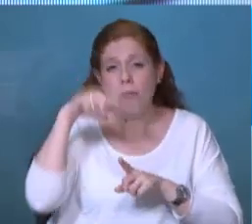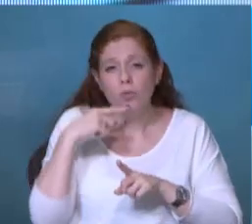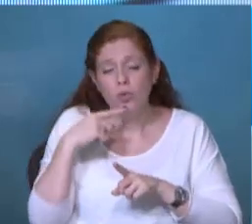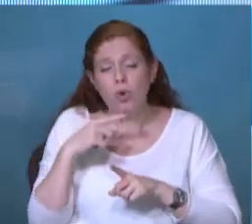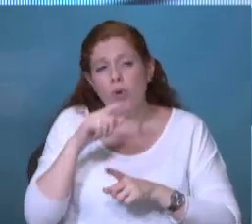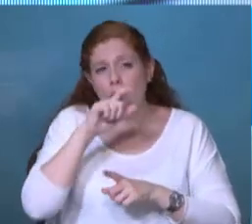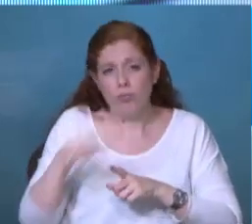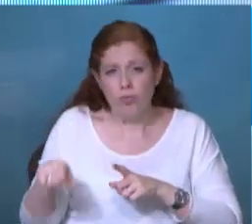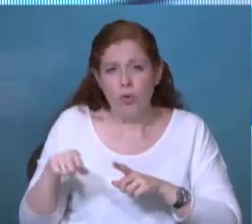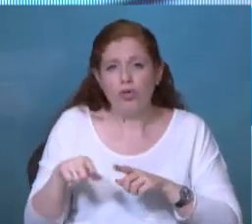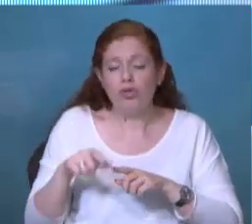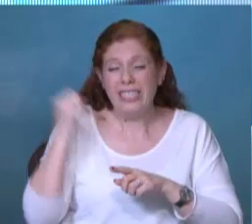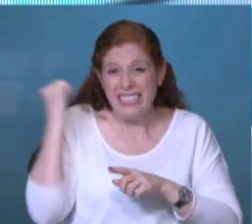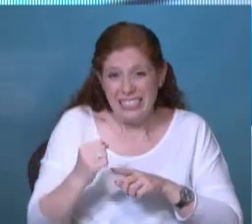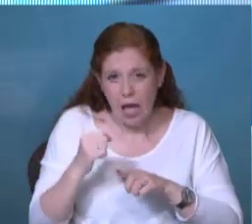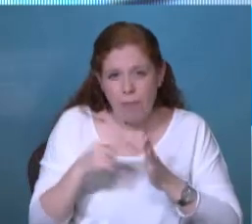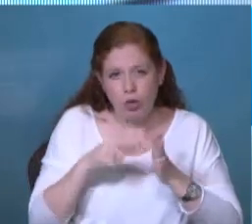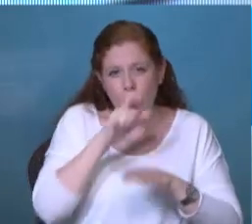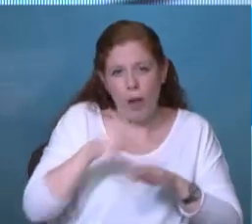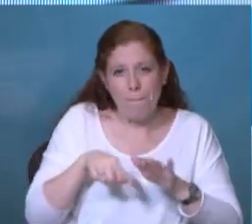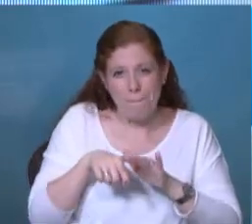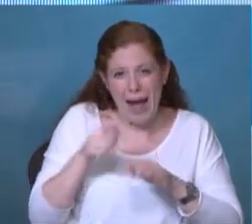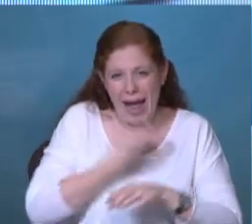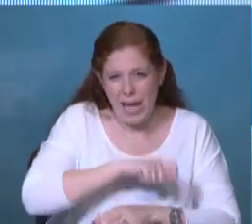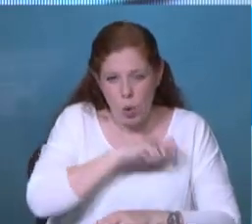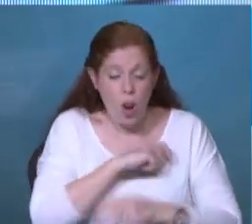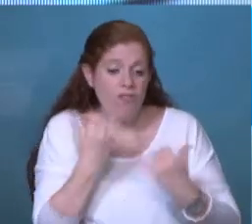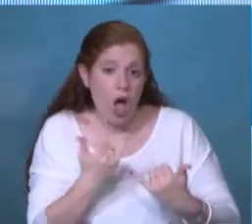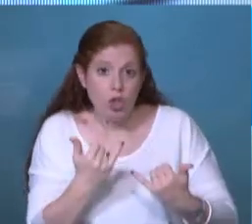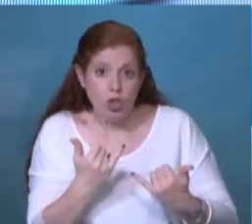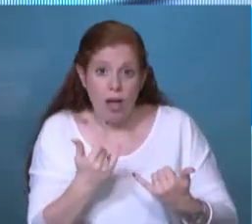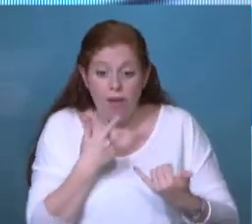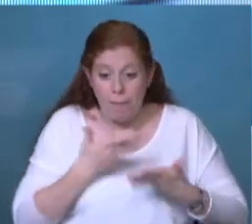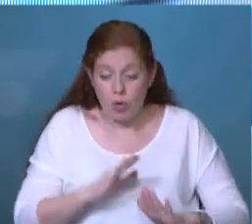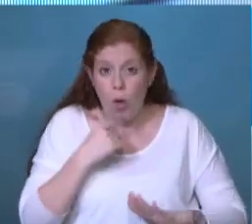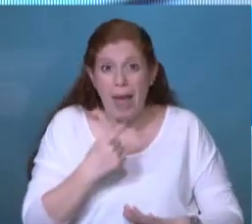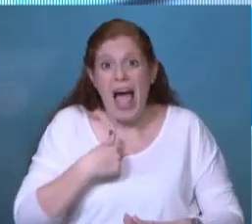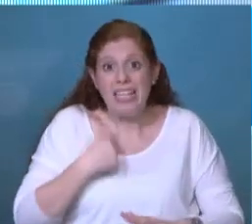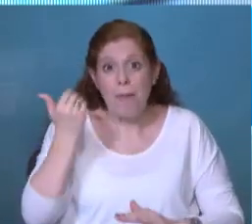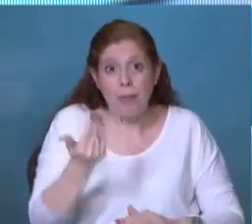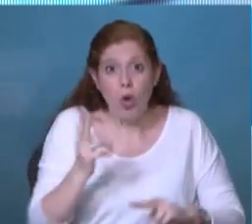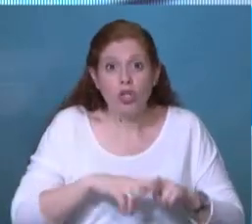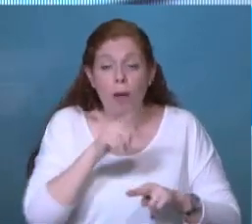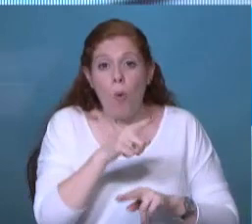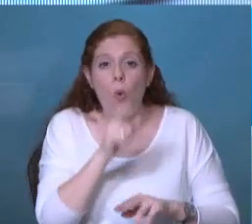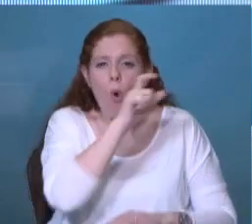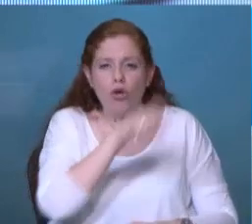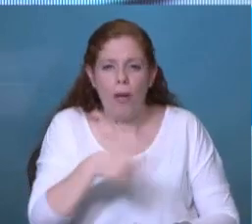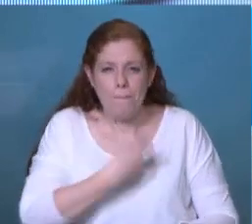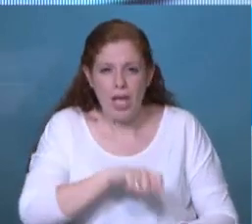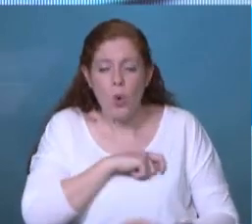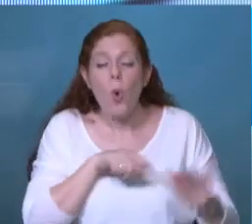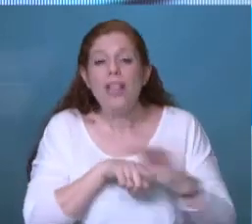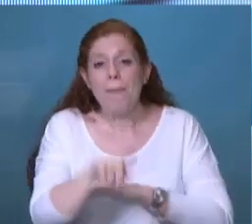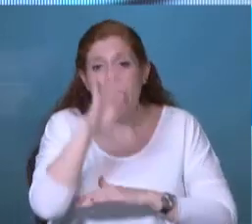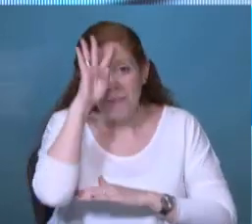השפלות ועינויים, וכעת טוען בנו, עלי רזה, שהוא הבא בתור, אחרי שגם הוא אשם בריגול. הוא נמלט מאיראן,